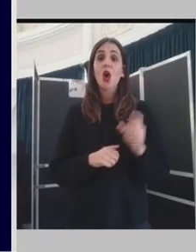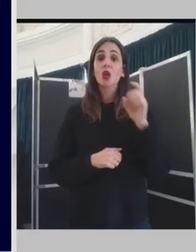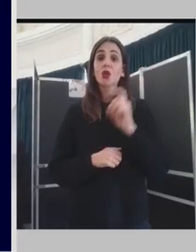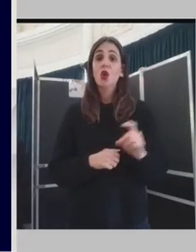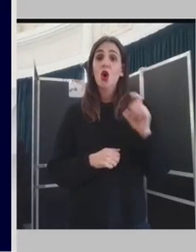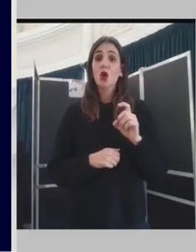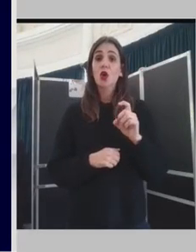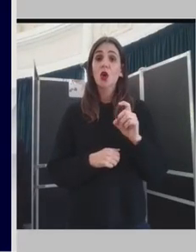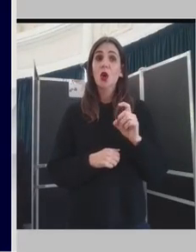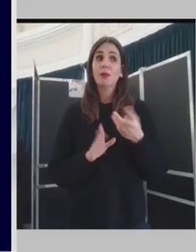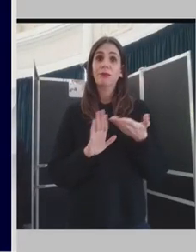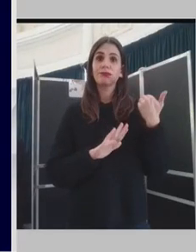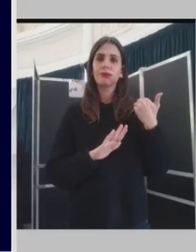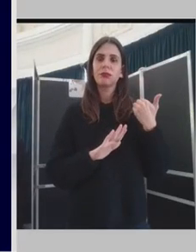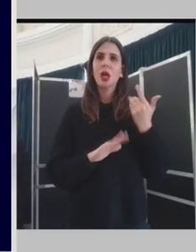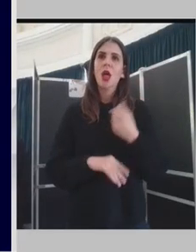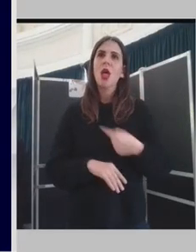che